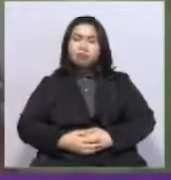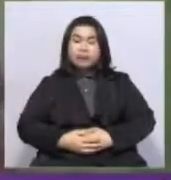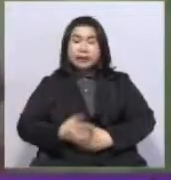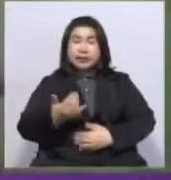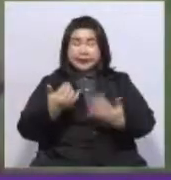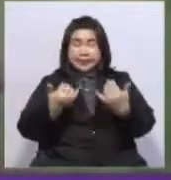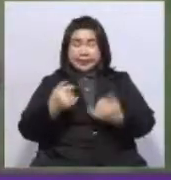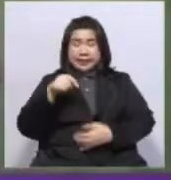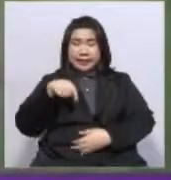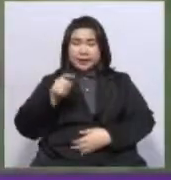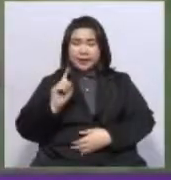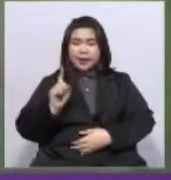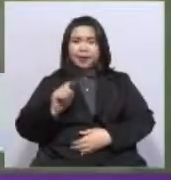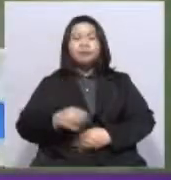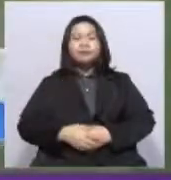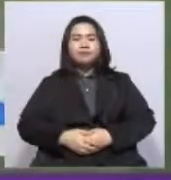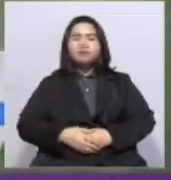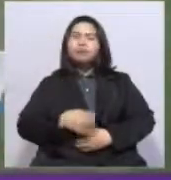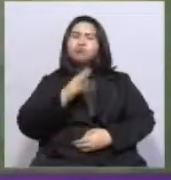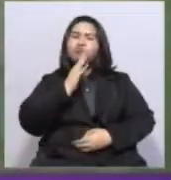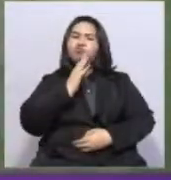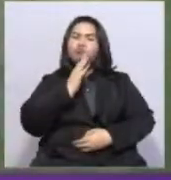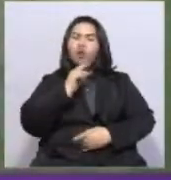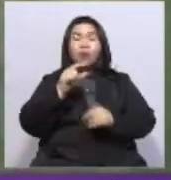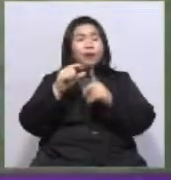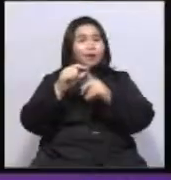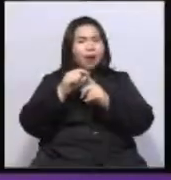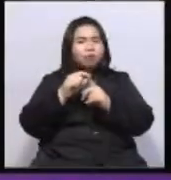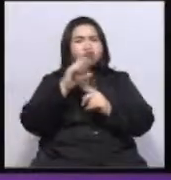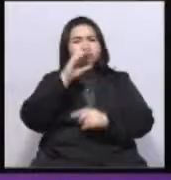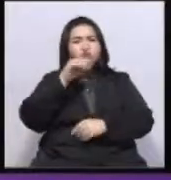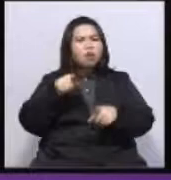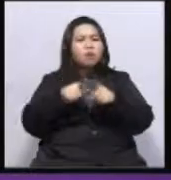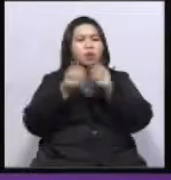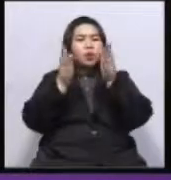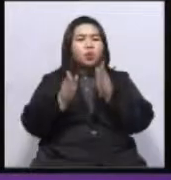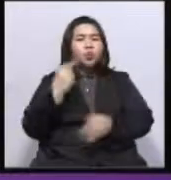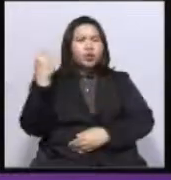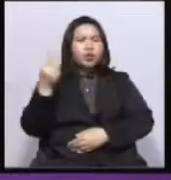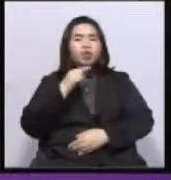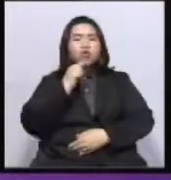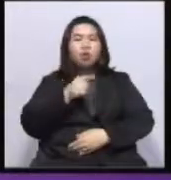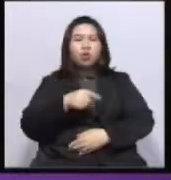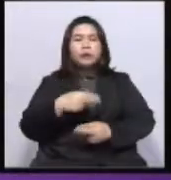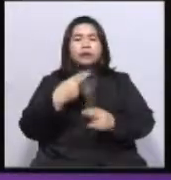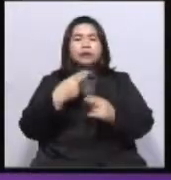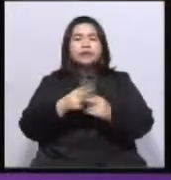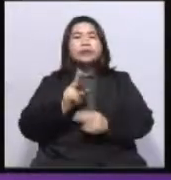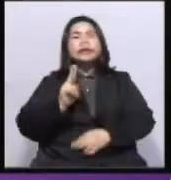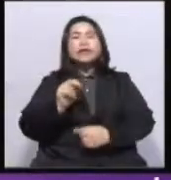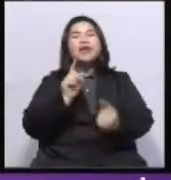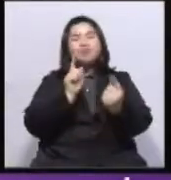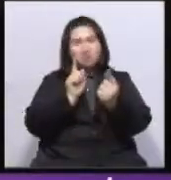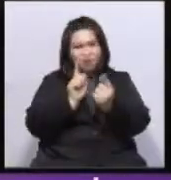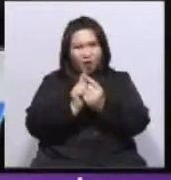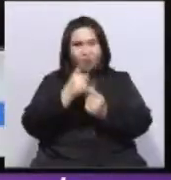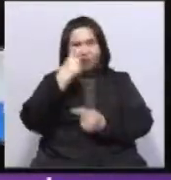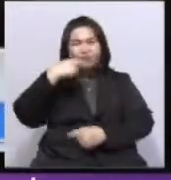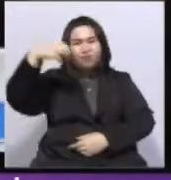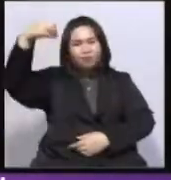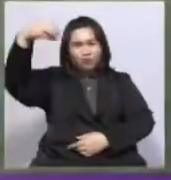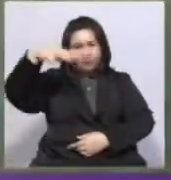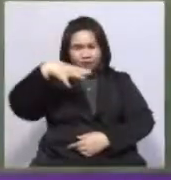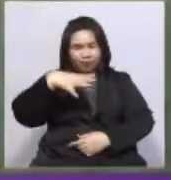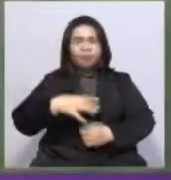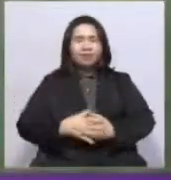ที่นี่จะเป็นถ้าเขาเรียกกันโดยทั่วไปตามภาษานักท่องเที่ยวเขาจะเรียกว่าจุดนัดพบของดวงอาทิตย์เป็น